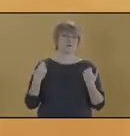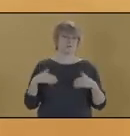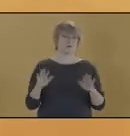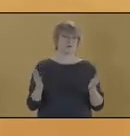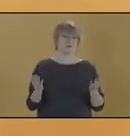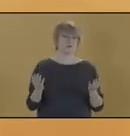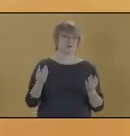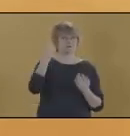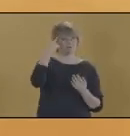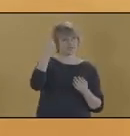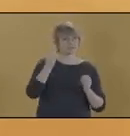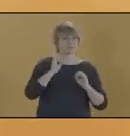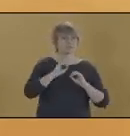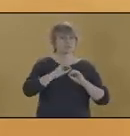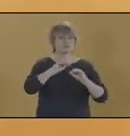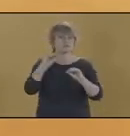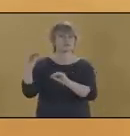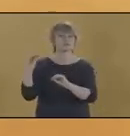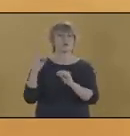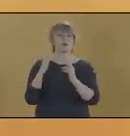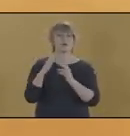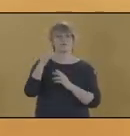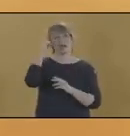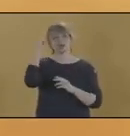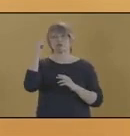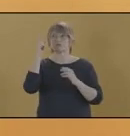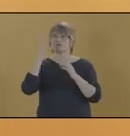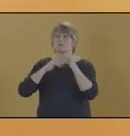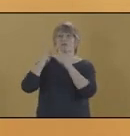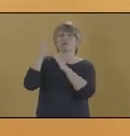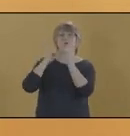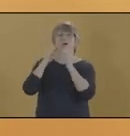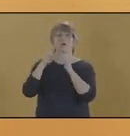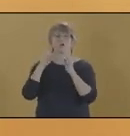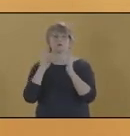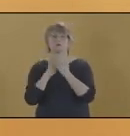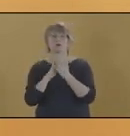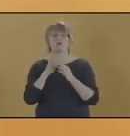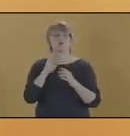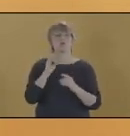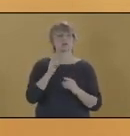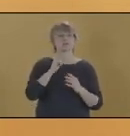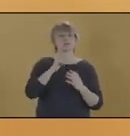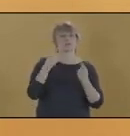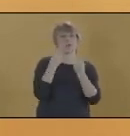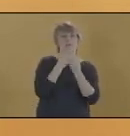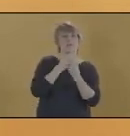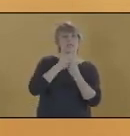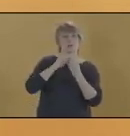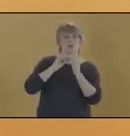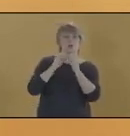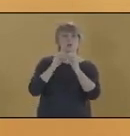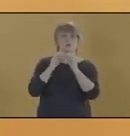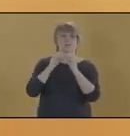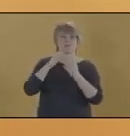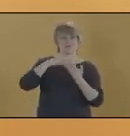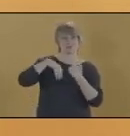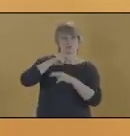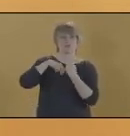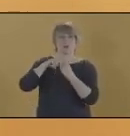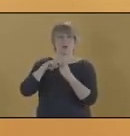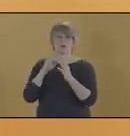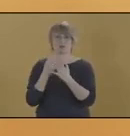die Meinungsbildung unterstützen und die Fähigkeit zum konstruktiven Umgang mit Konflikten fördern und so wiederum das Engagement zu einem